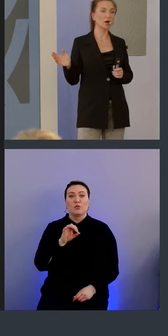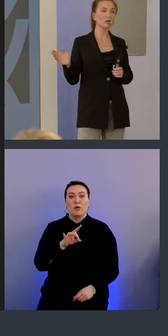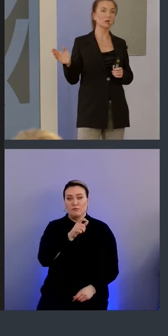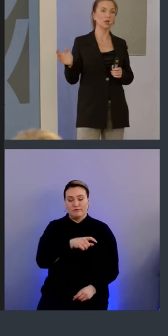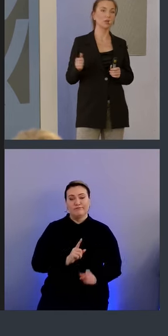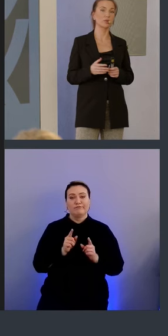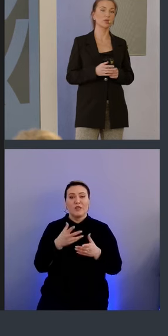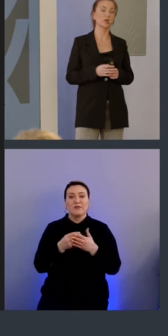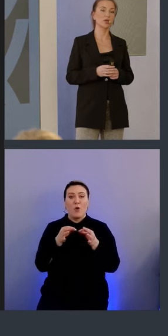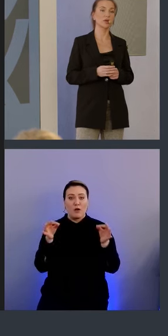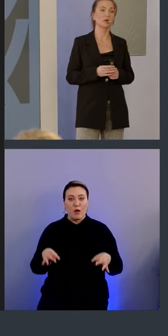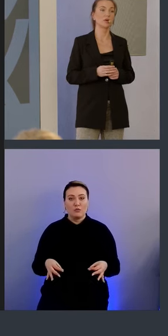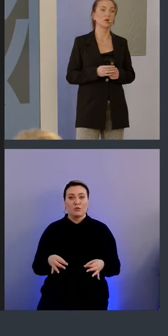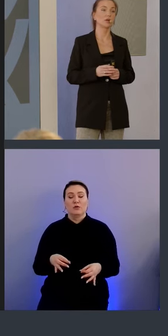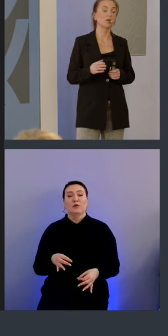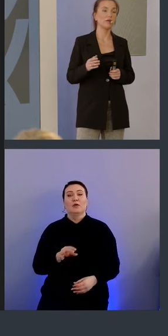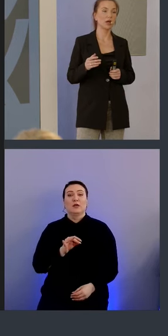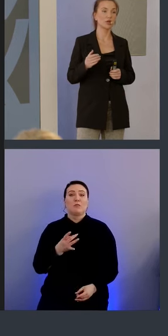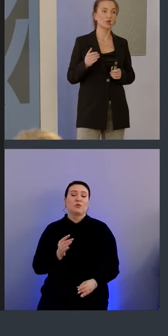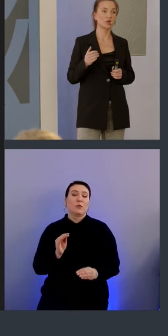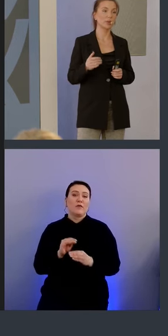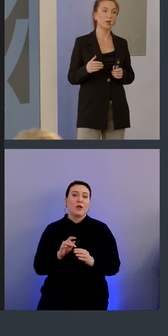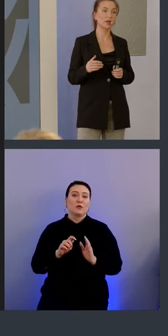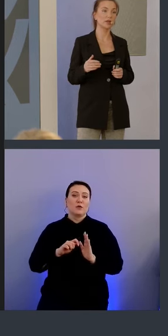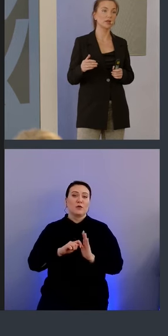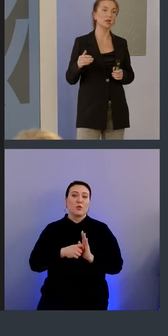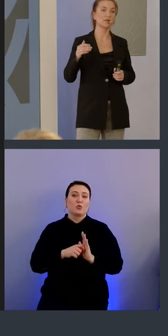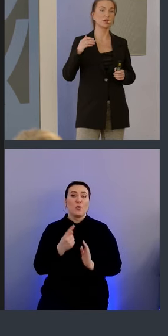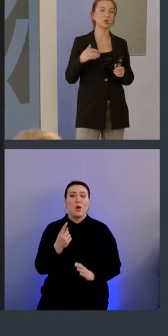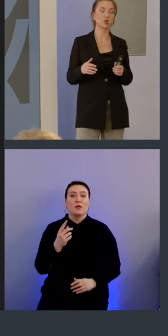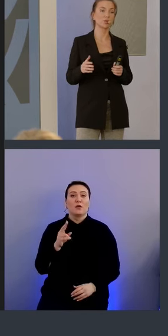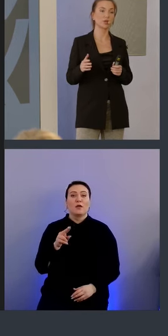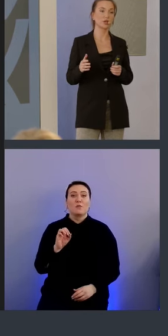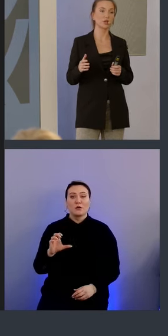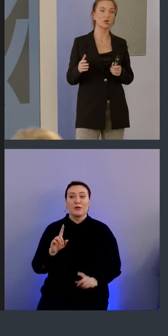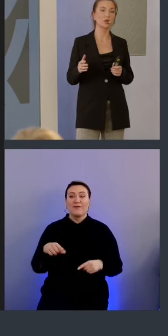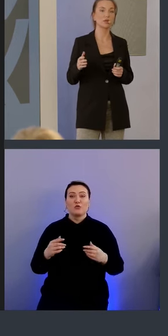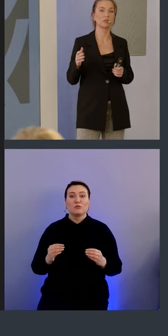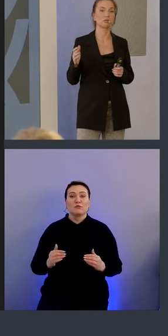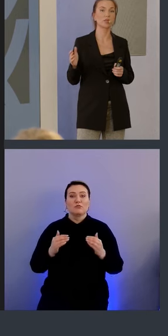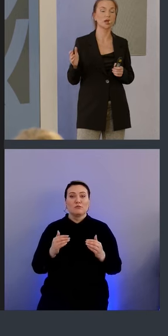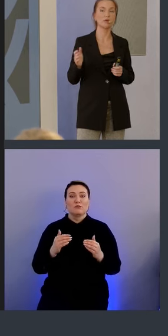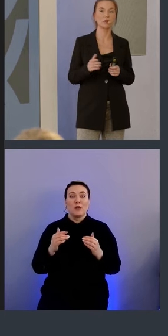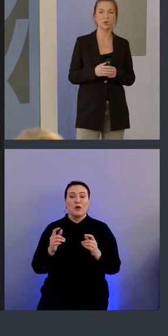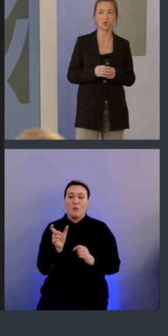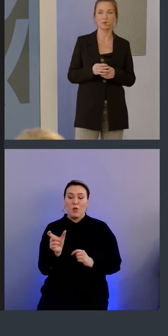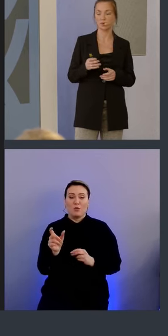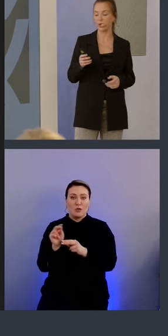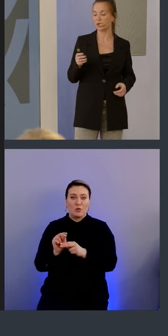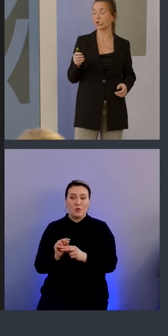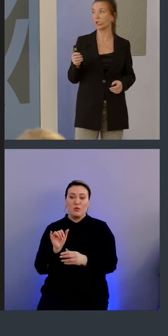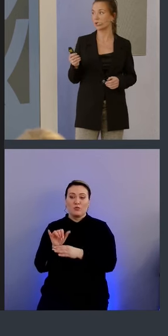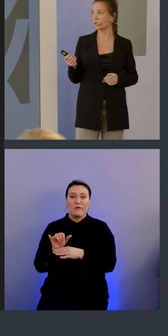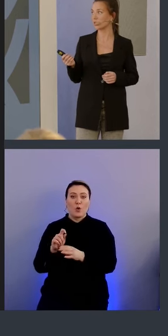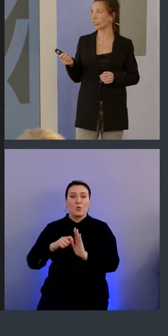свой аккаунт и просто добавляет ключи OnePass и в следующем блоке настроек устанавливает ключи